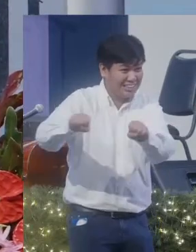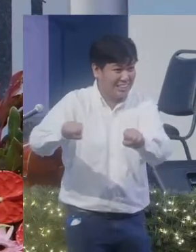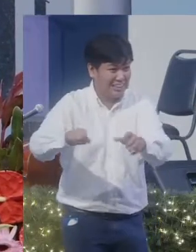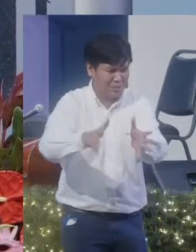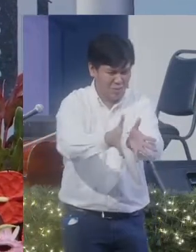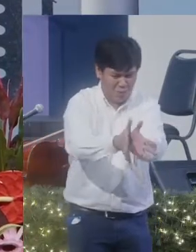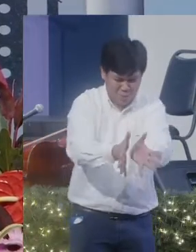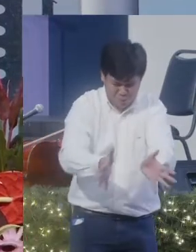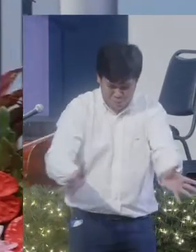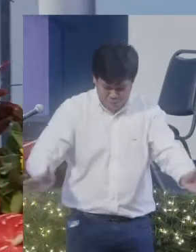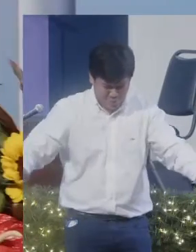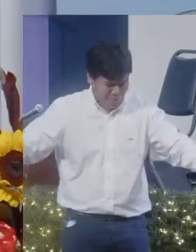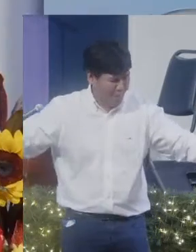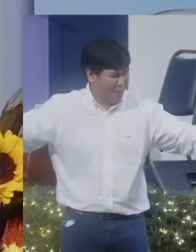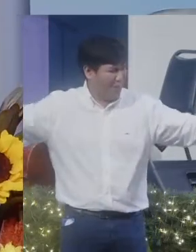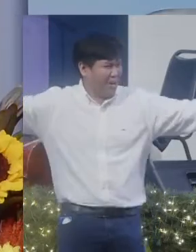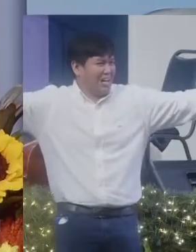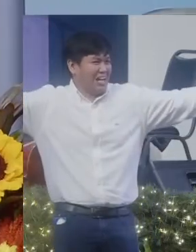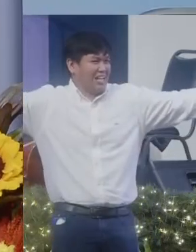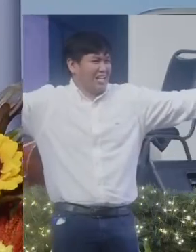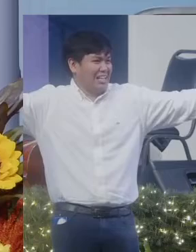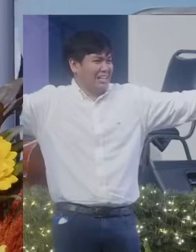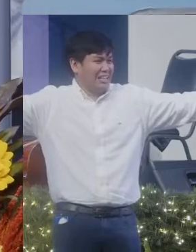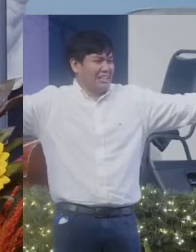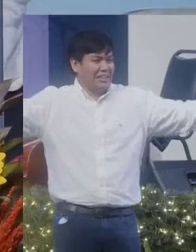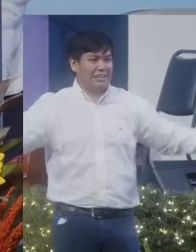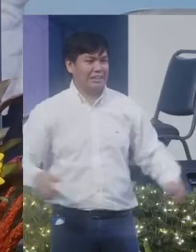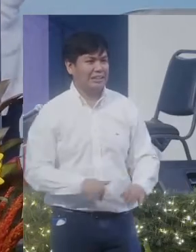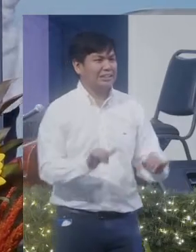kailangan. Ang tawag po sa kanya, seine.